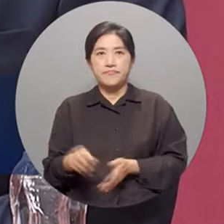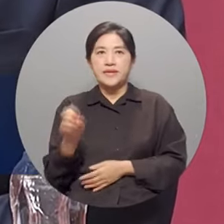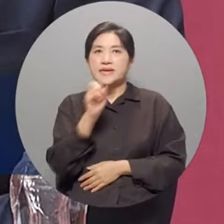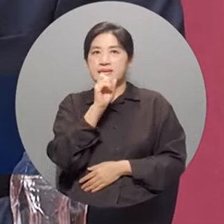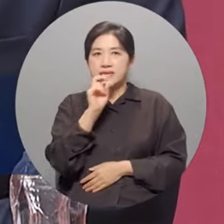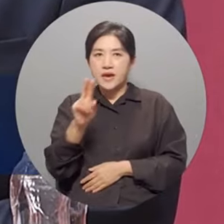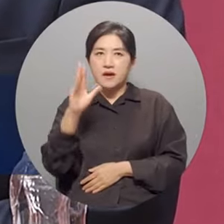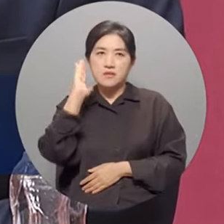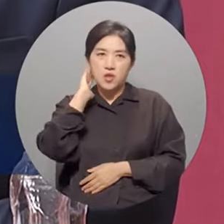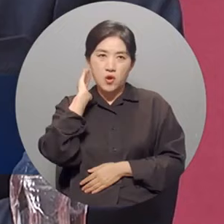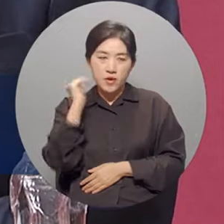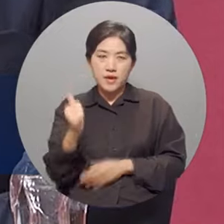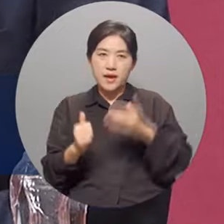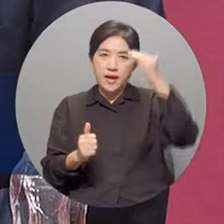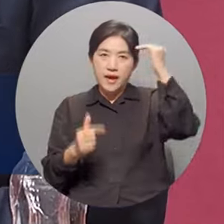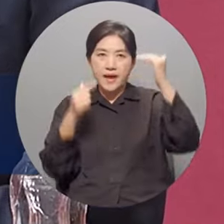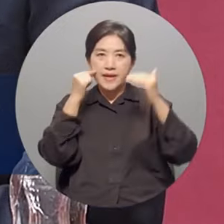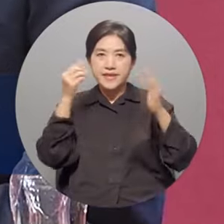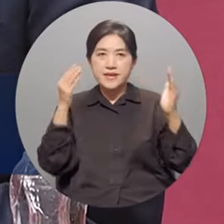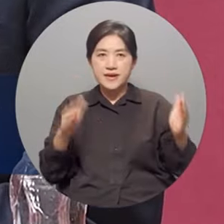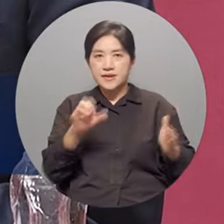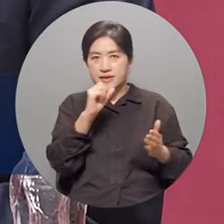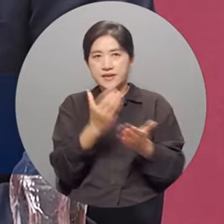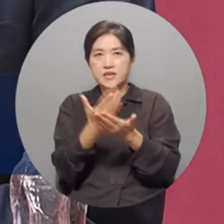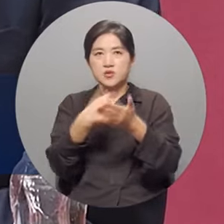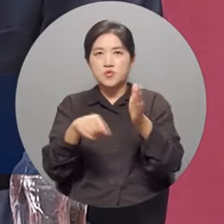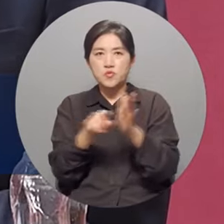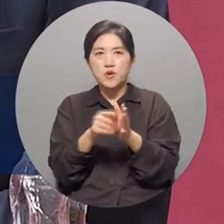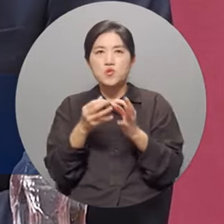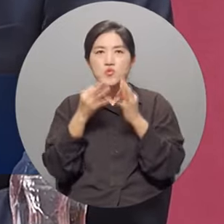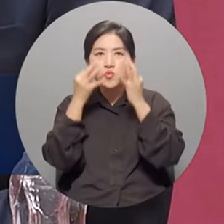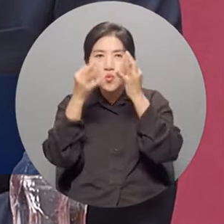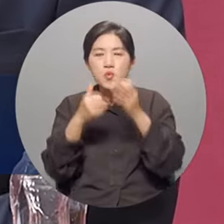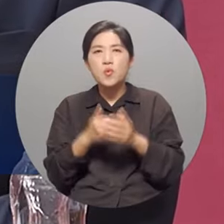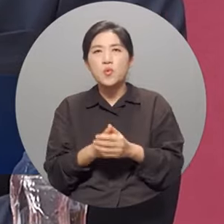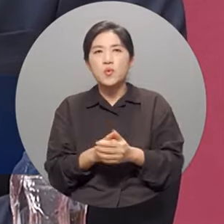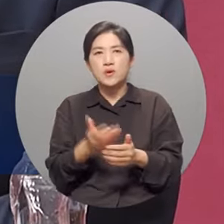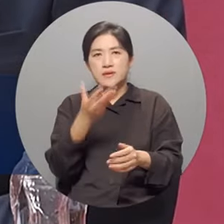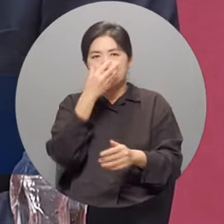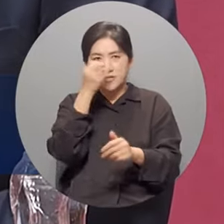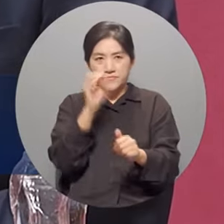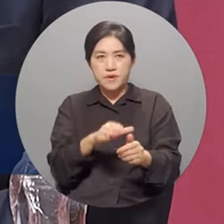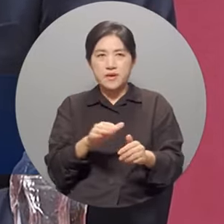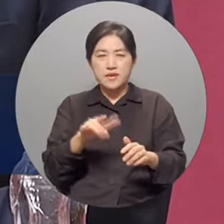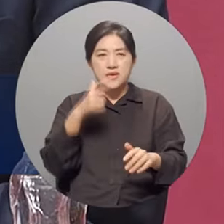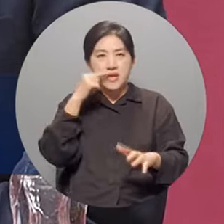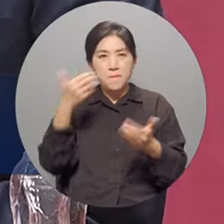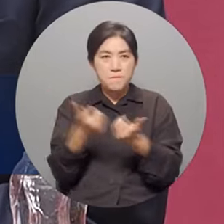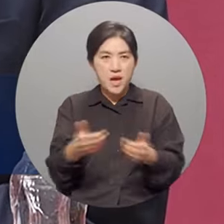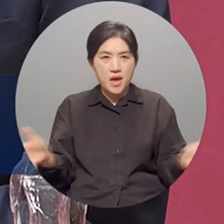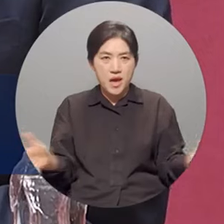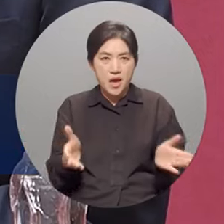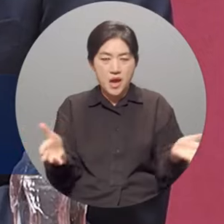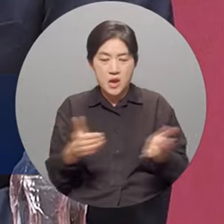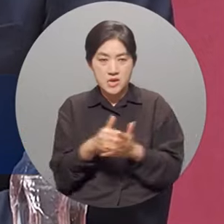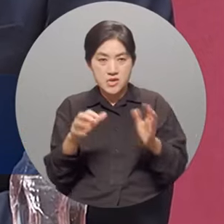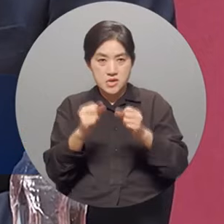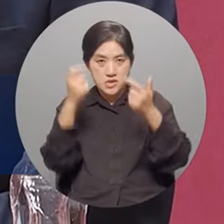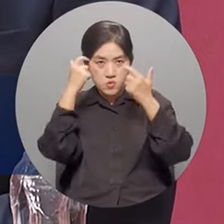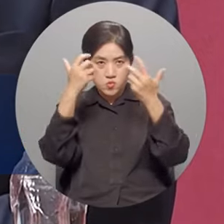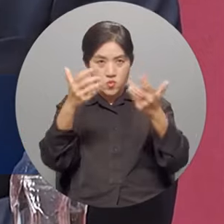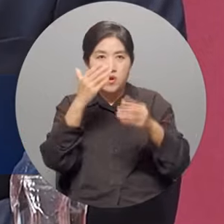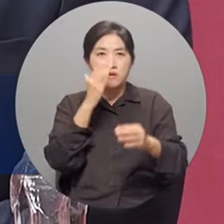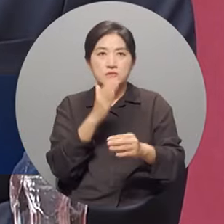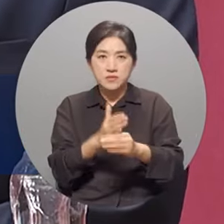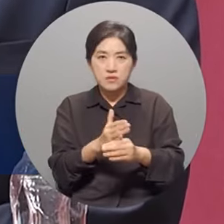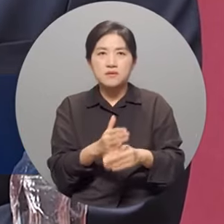야당은 이 대통령의 한일 관계 개선을 위한 노력, 의지를 폄훼하고 반일, 선동, 편가르기에 골몰하고